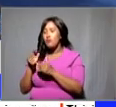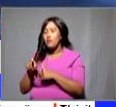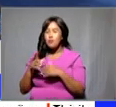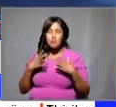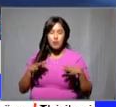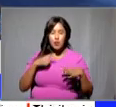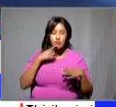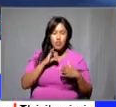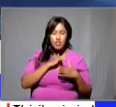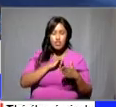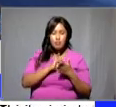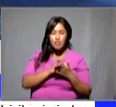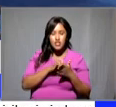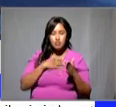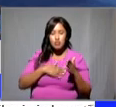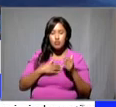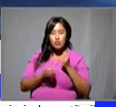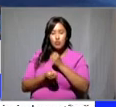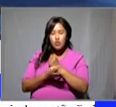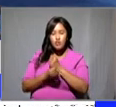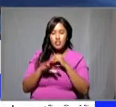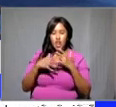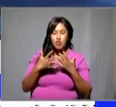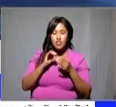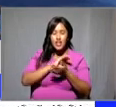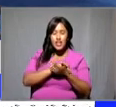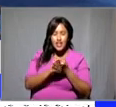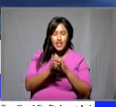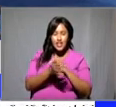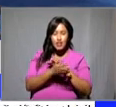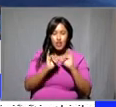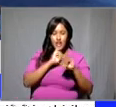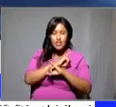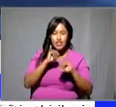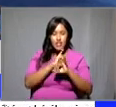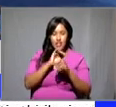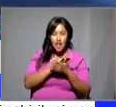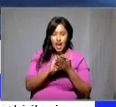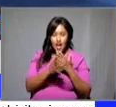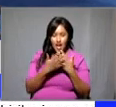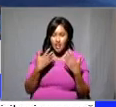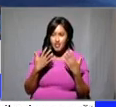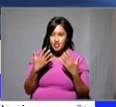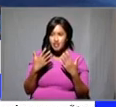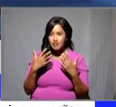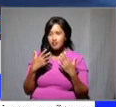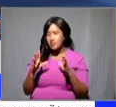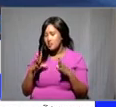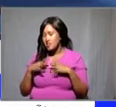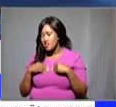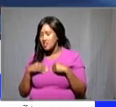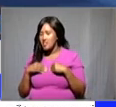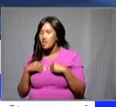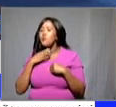marauga tutware ringi through gwethamba moko uguo watu onia okay na ogwiko tondu niguo ndirenda